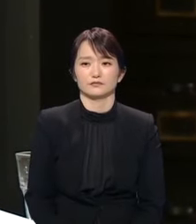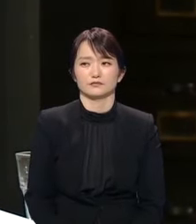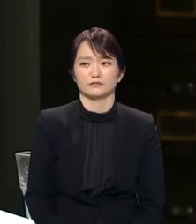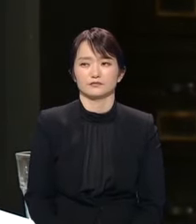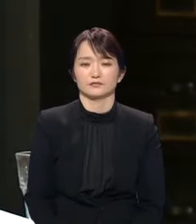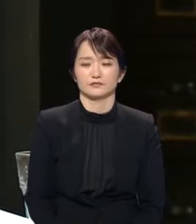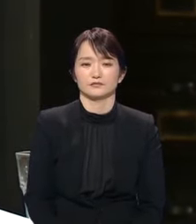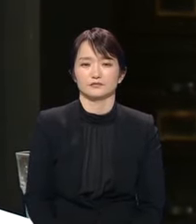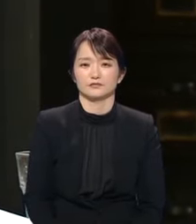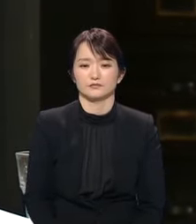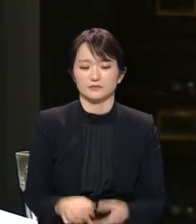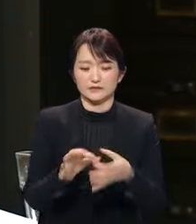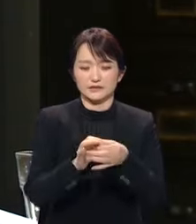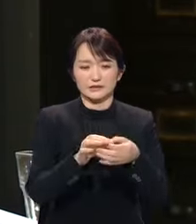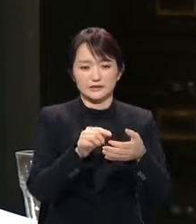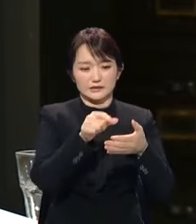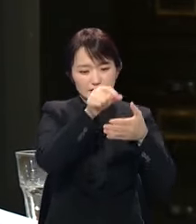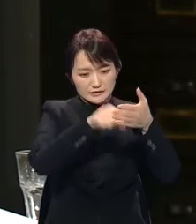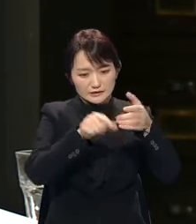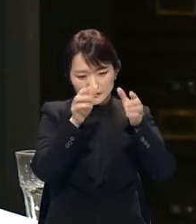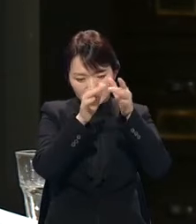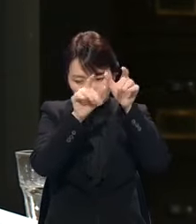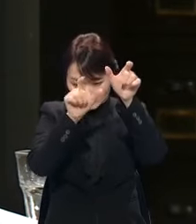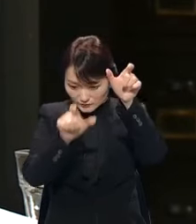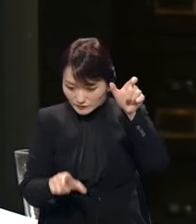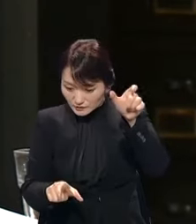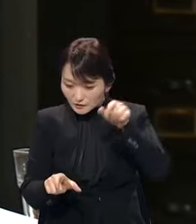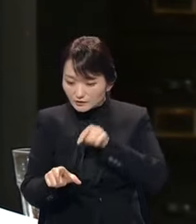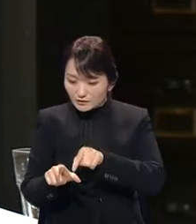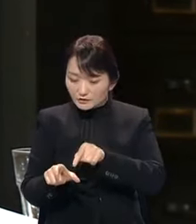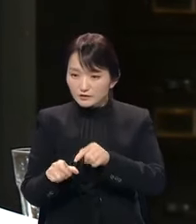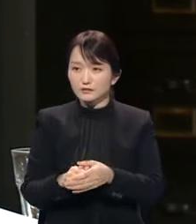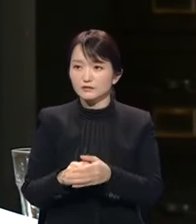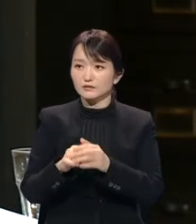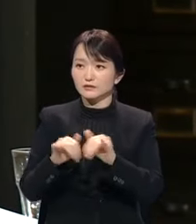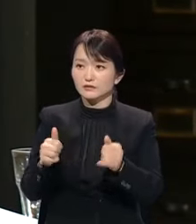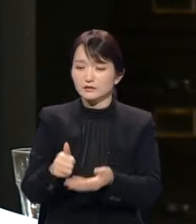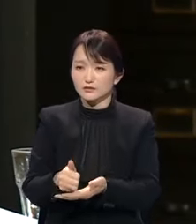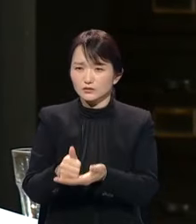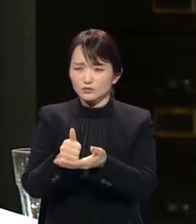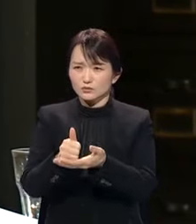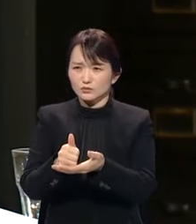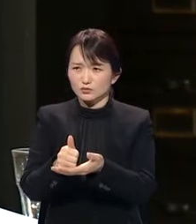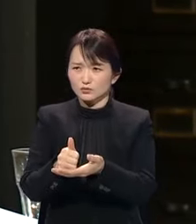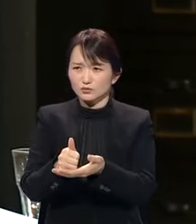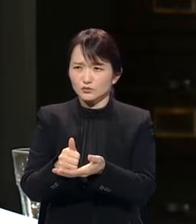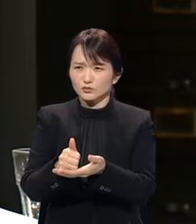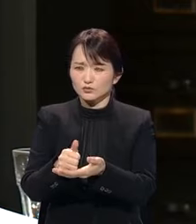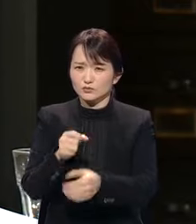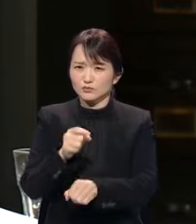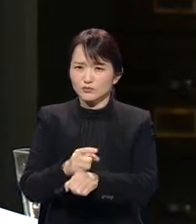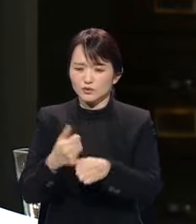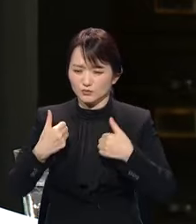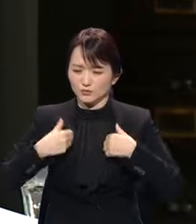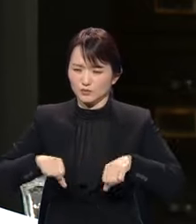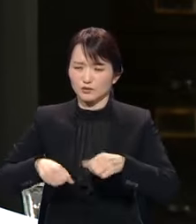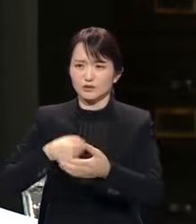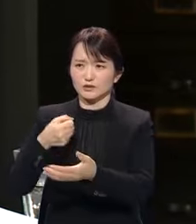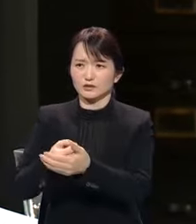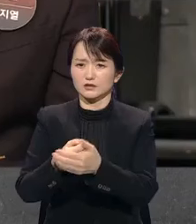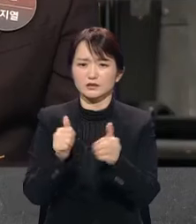제가 이제 그 관련 기사에 달린 많은 댓글을 봤더니 아, 인간의 존엄성을 포기하는 판결이다. 그러니까 남성의 모든 게 어떻게